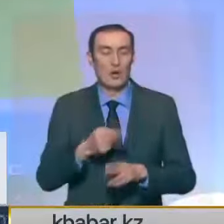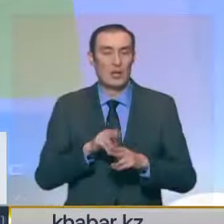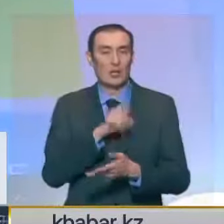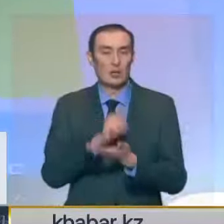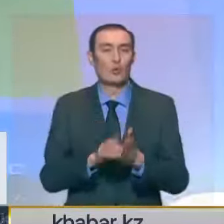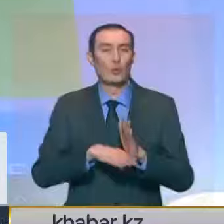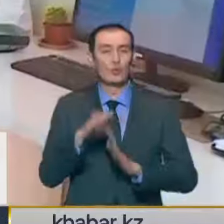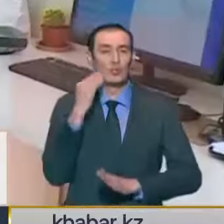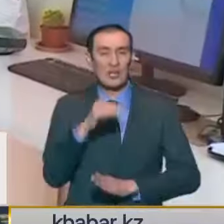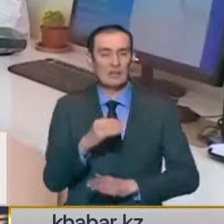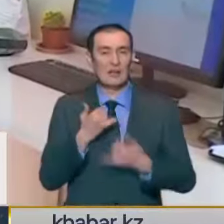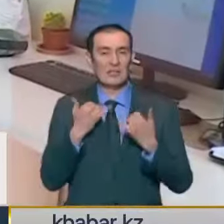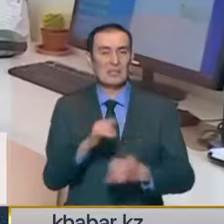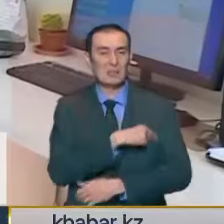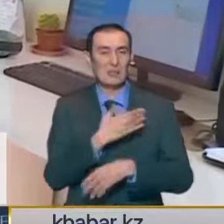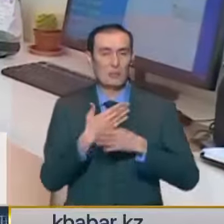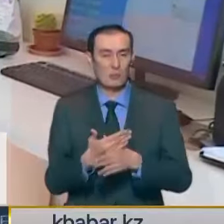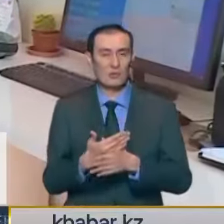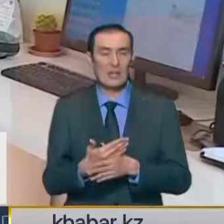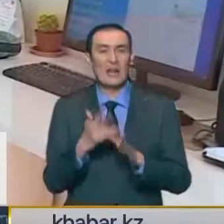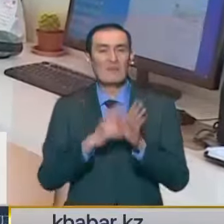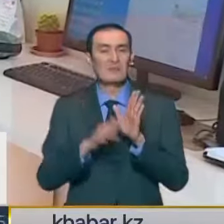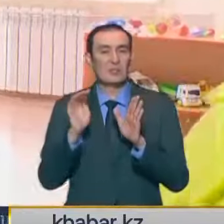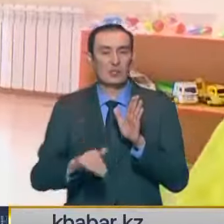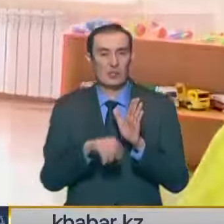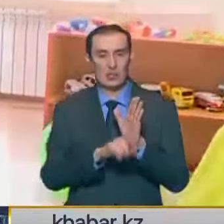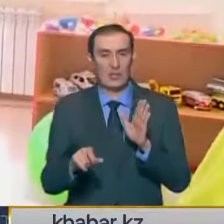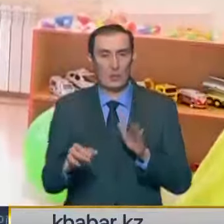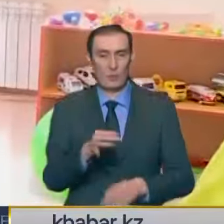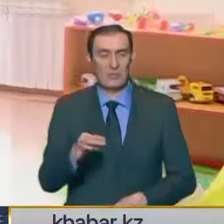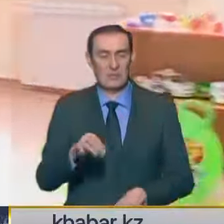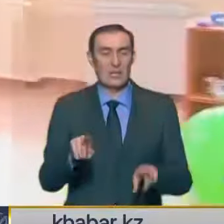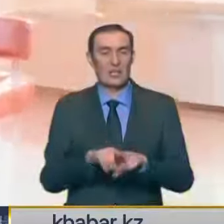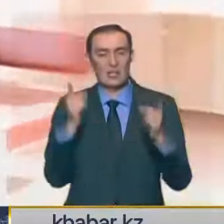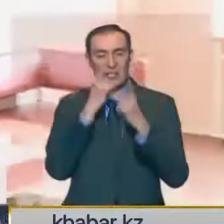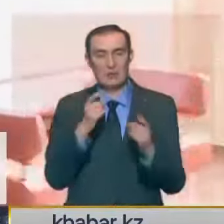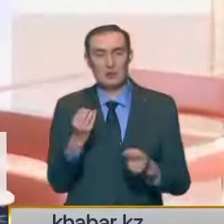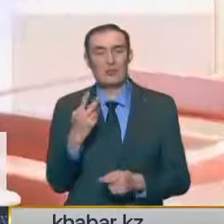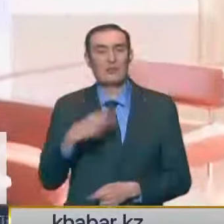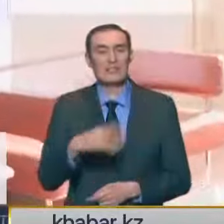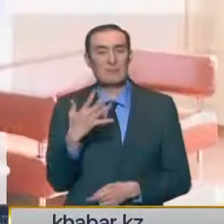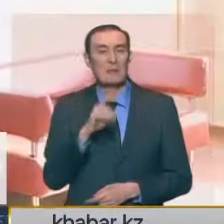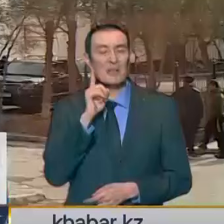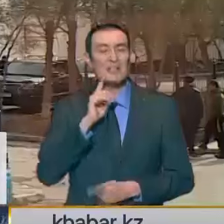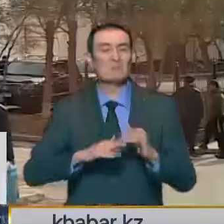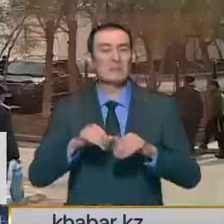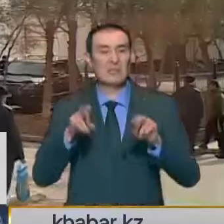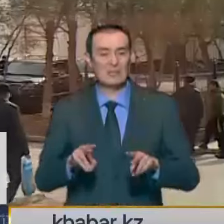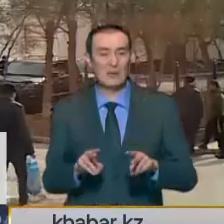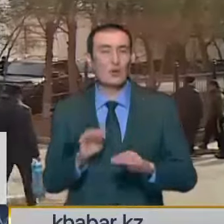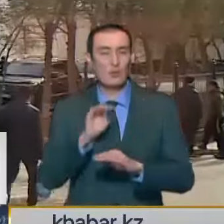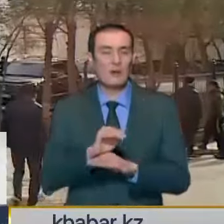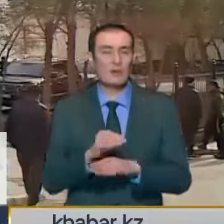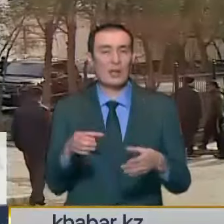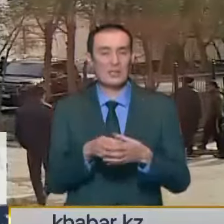должно улучшить качество оказания медицинской помощи для 80 сся жителей региона он также сообщил что ещё 25 молодых специалистов пополни от